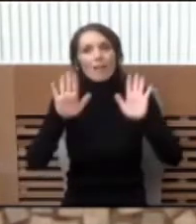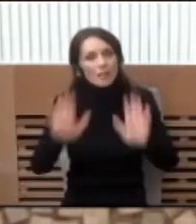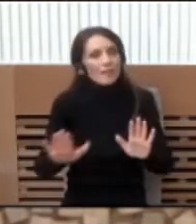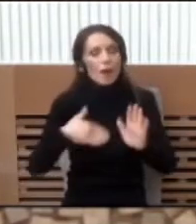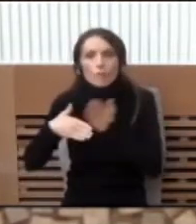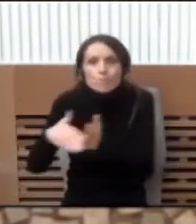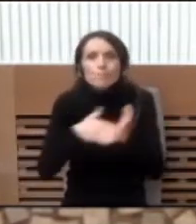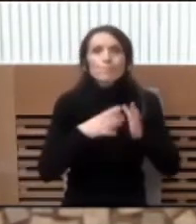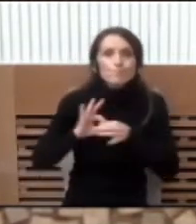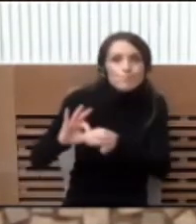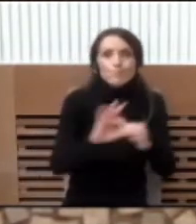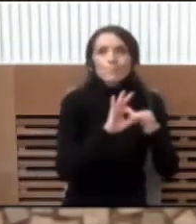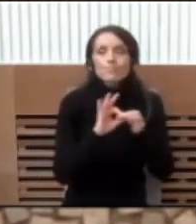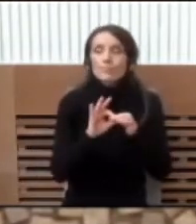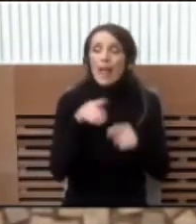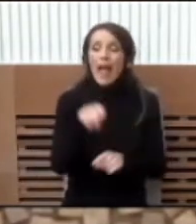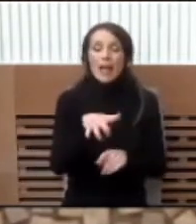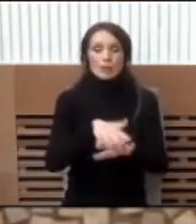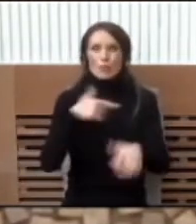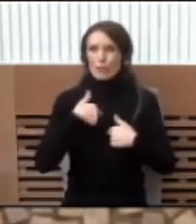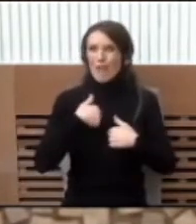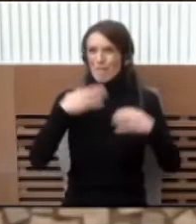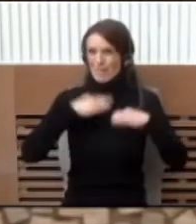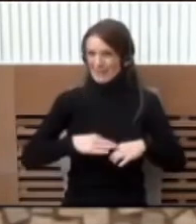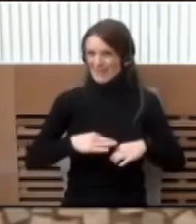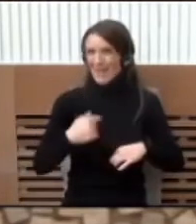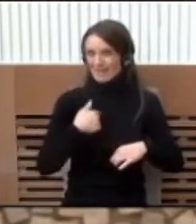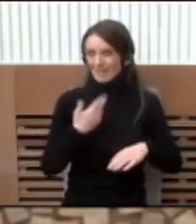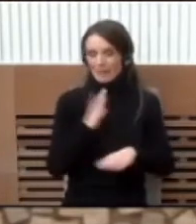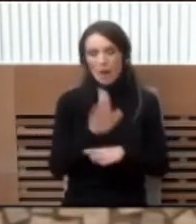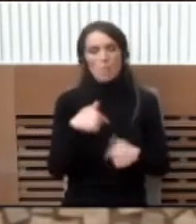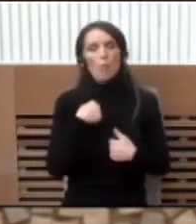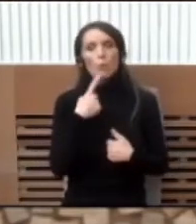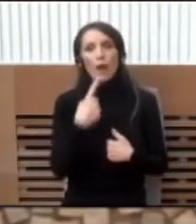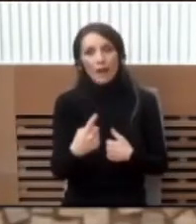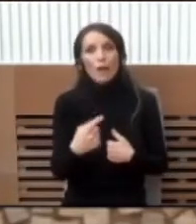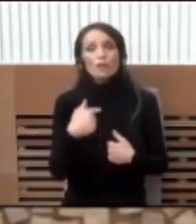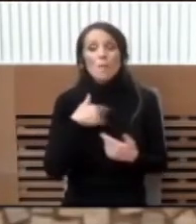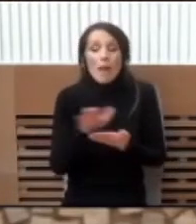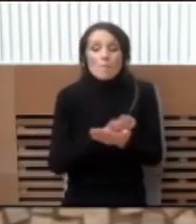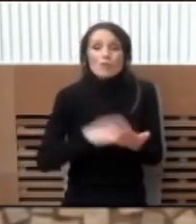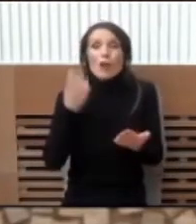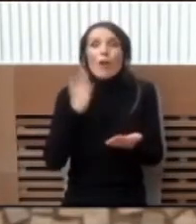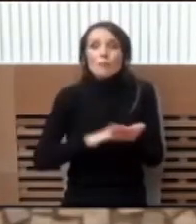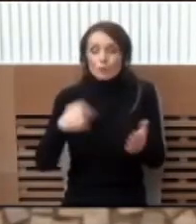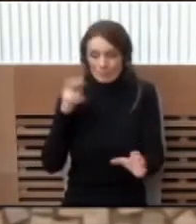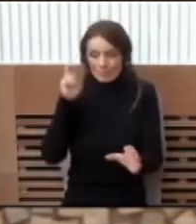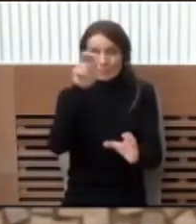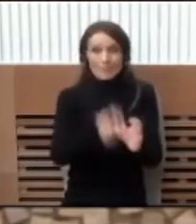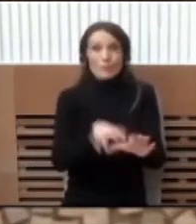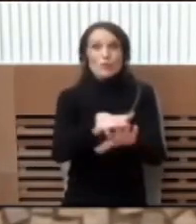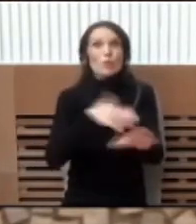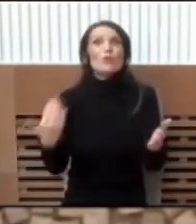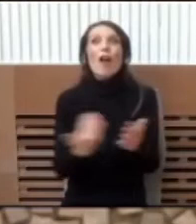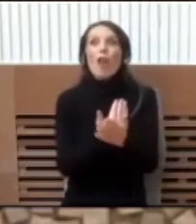Narodne skupštine Republike Srbije, mogu samo da izrazim zadovoljstvo što je već na samom početku svog mandata jasno naznačila da će